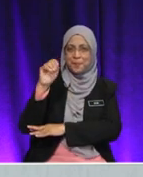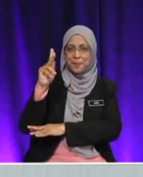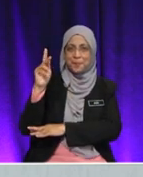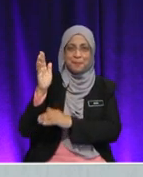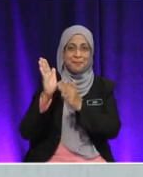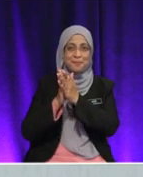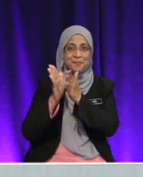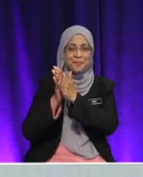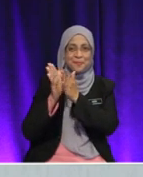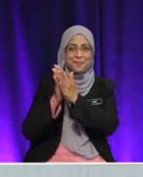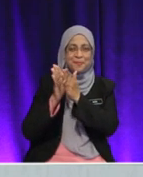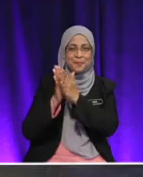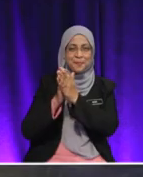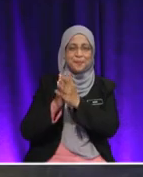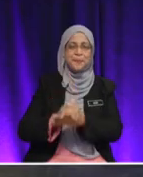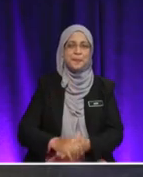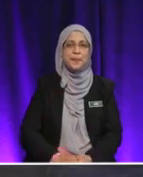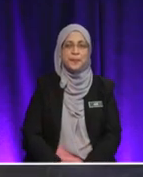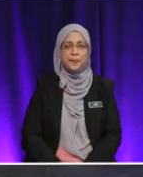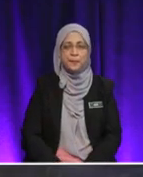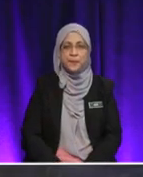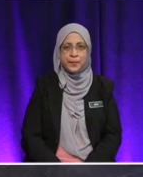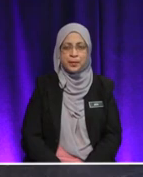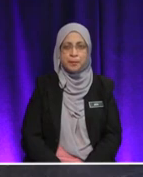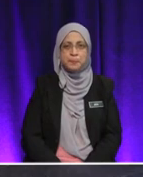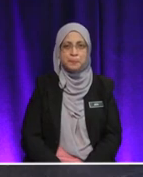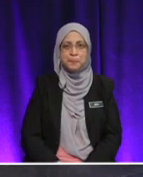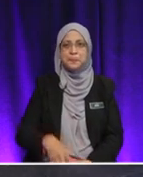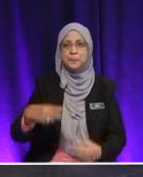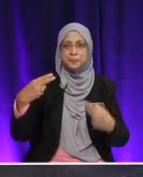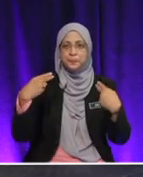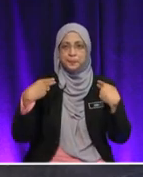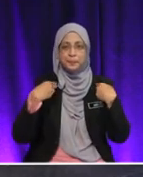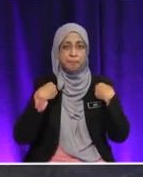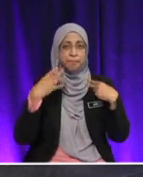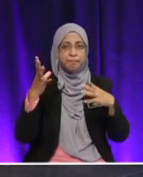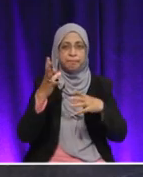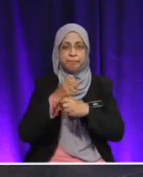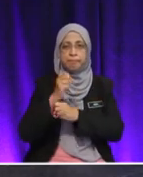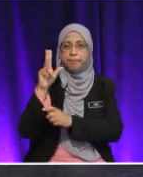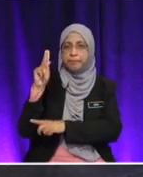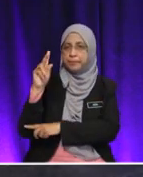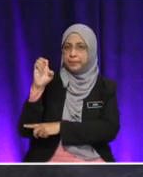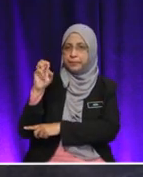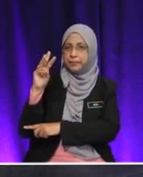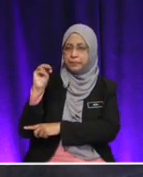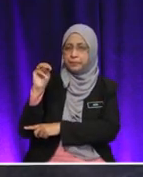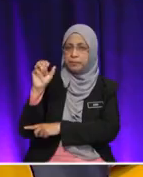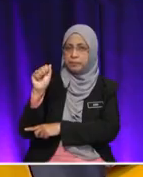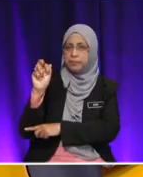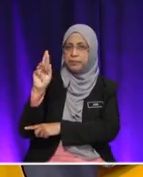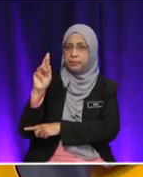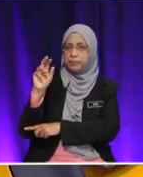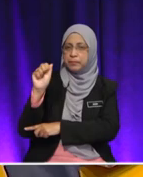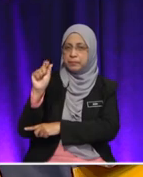oke tepat sekali jawaban Kritika yaitu hak mendapat kesamaan terutamanya dalam